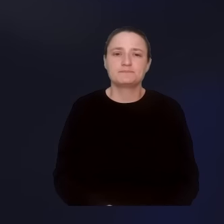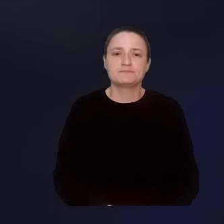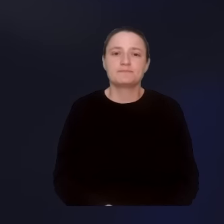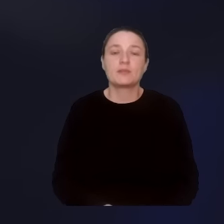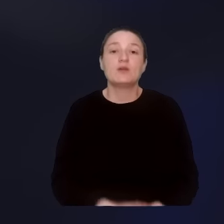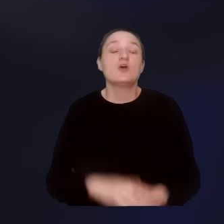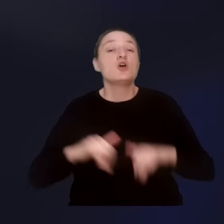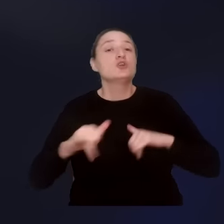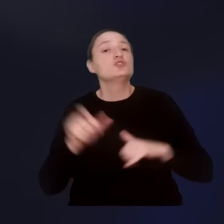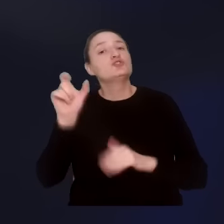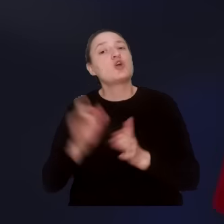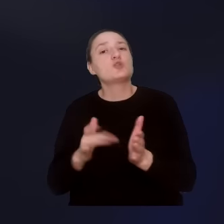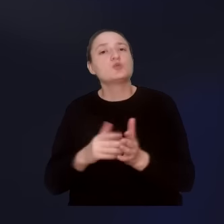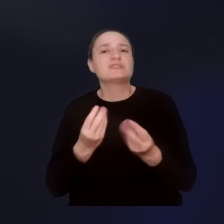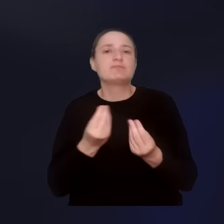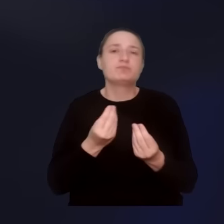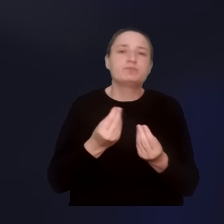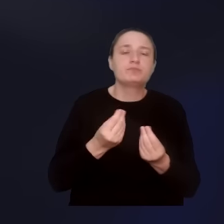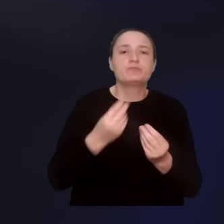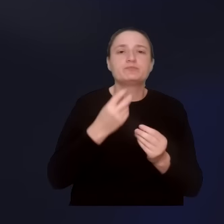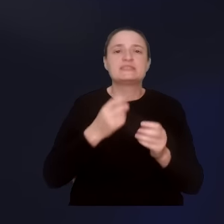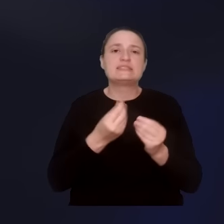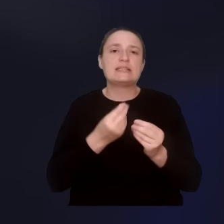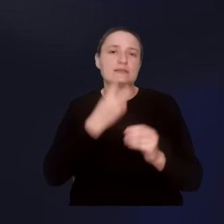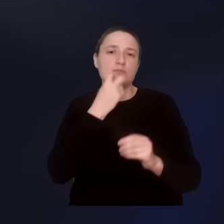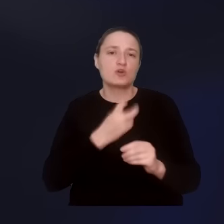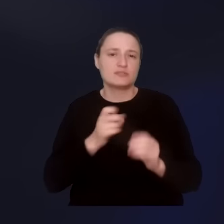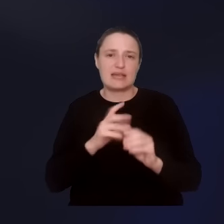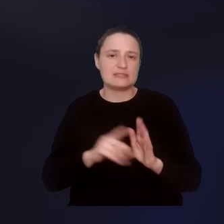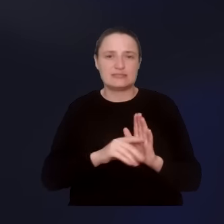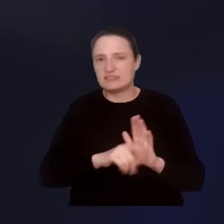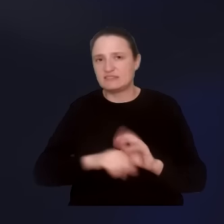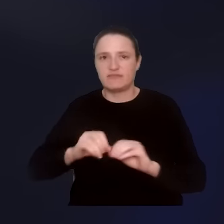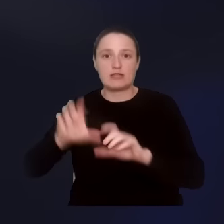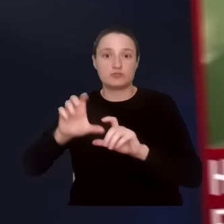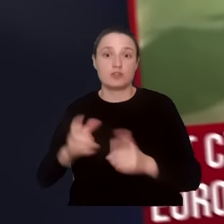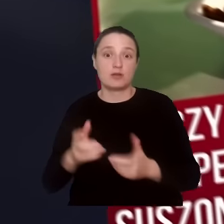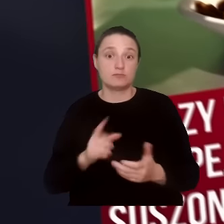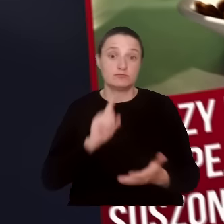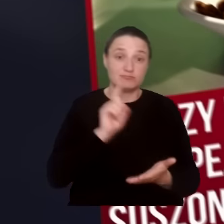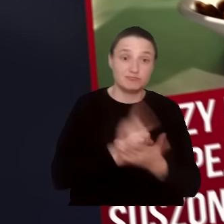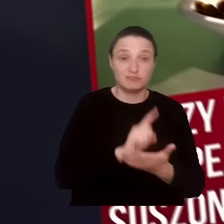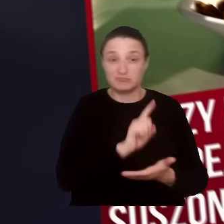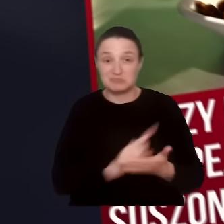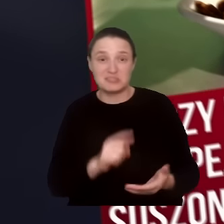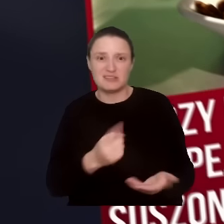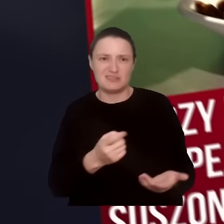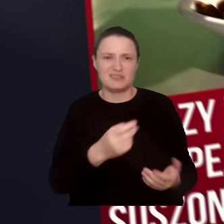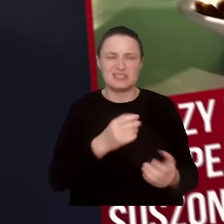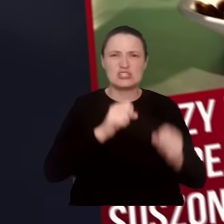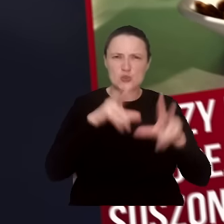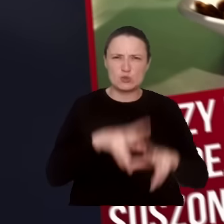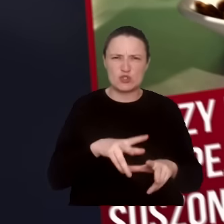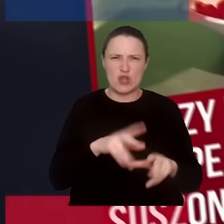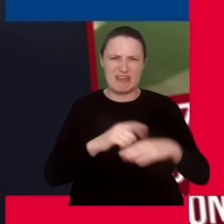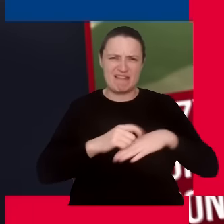Rząd Tuska podnosi ceny prądu i gazu. Hit czy kit? Komisja Europejska proponuje suszone owady. Grad